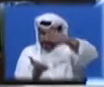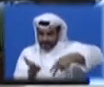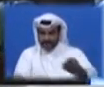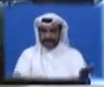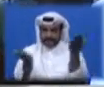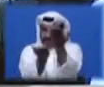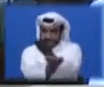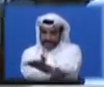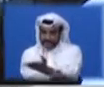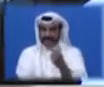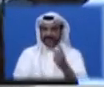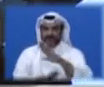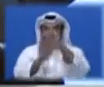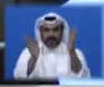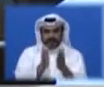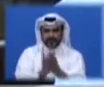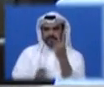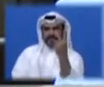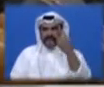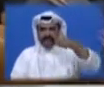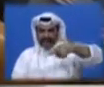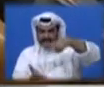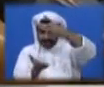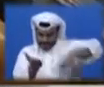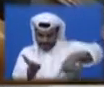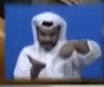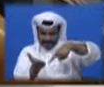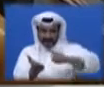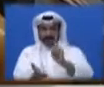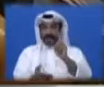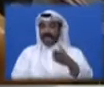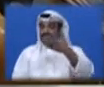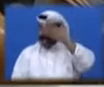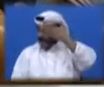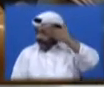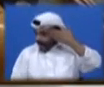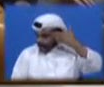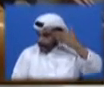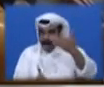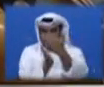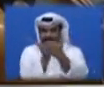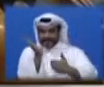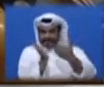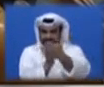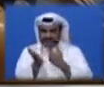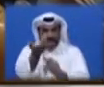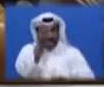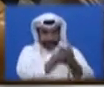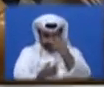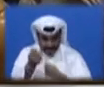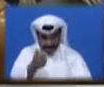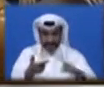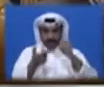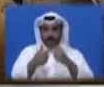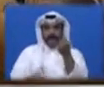البلدين حوالي 12 اتفاقيه الخبرات الاقتصاديه والفرص الاستثماريه والماليه